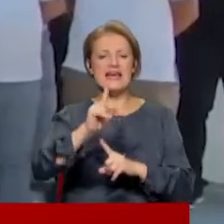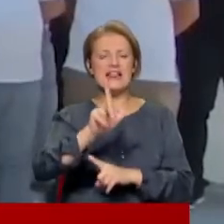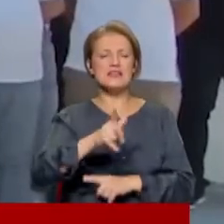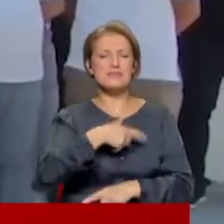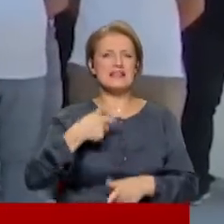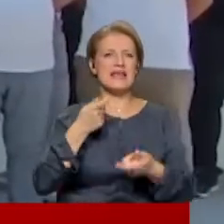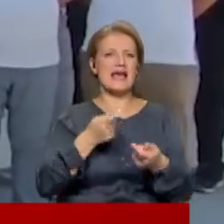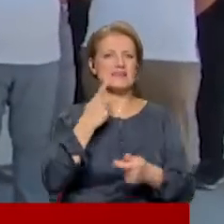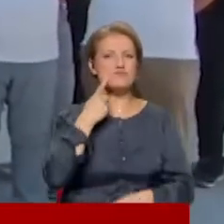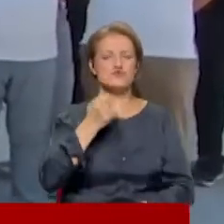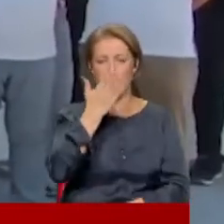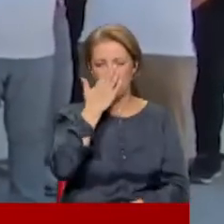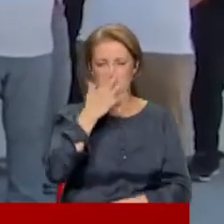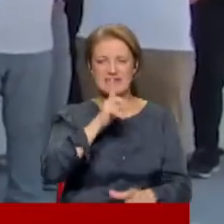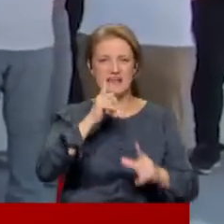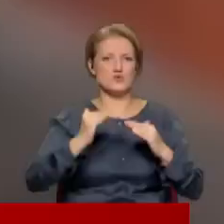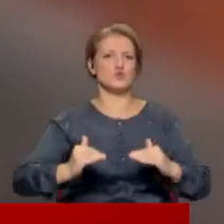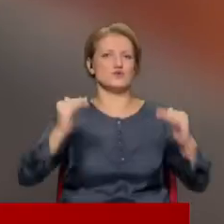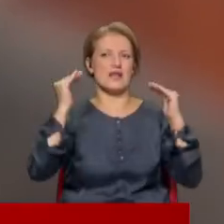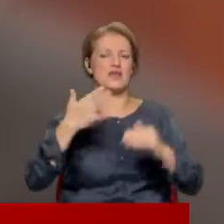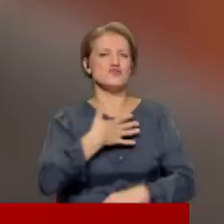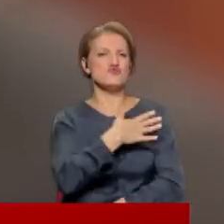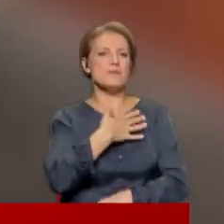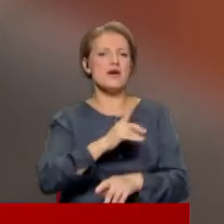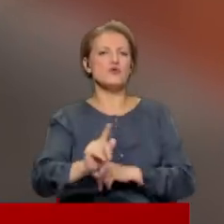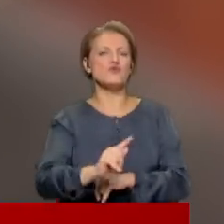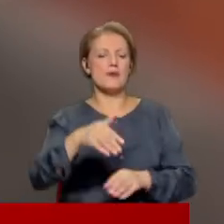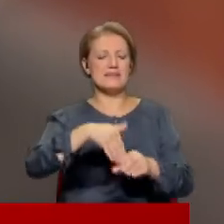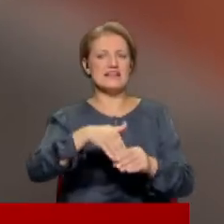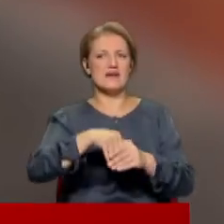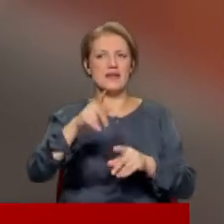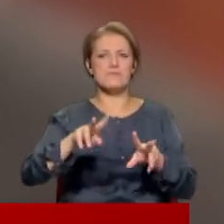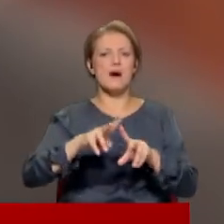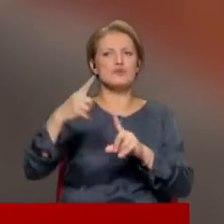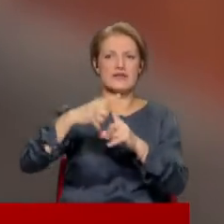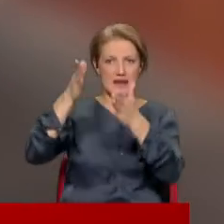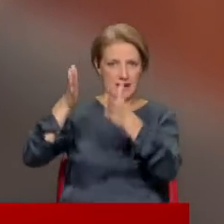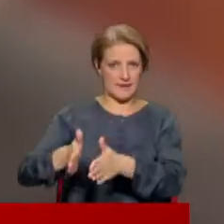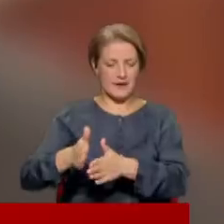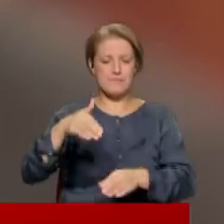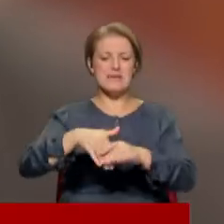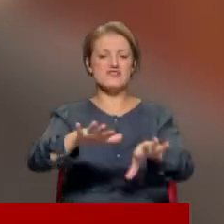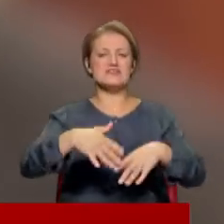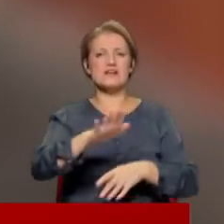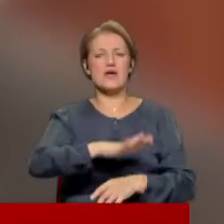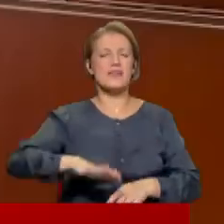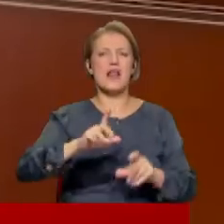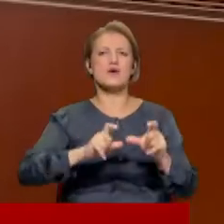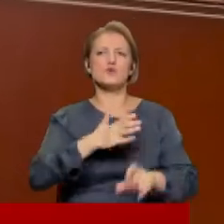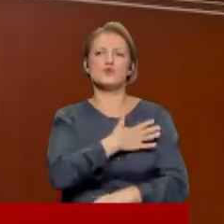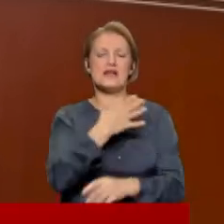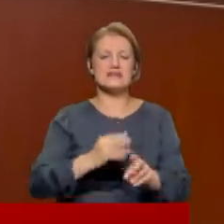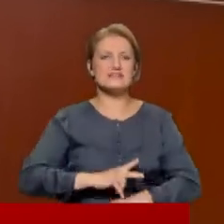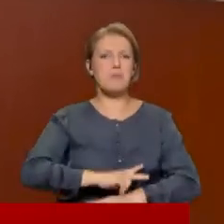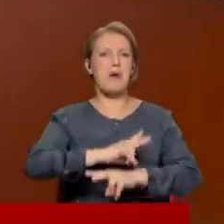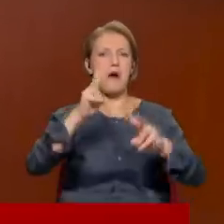Milli Eğitim Müdürlüğü önünden ses yükseltti. CHP Şanlıurfa Milletvekili Mahmut Tanal ise Meclis Genel Kurulu'ndan